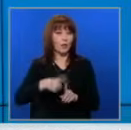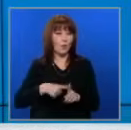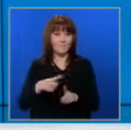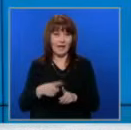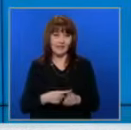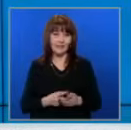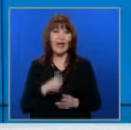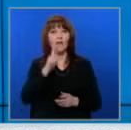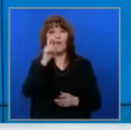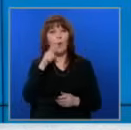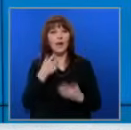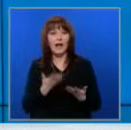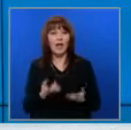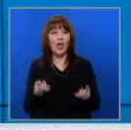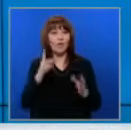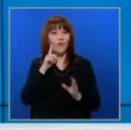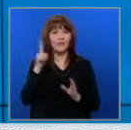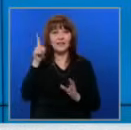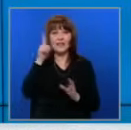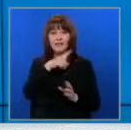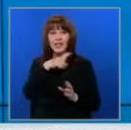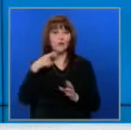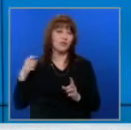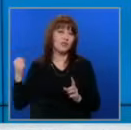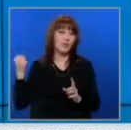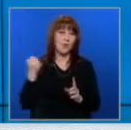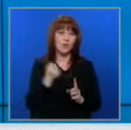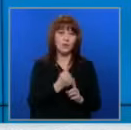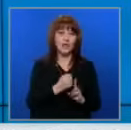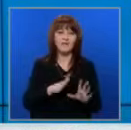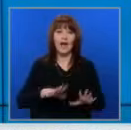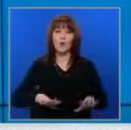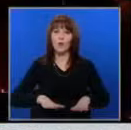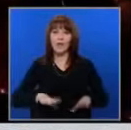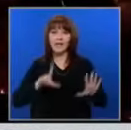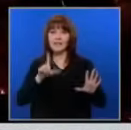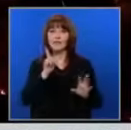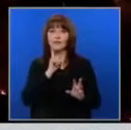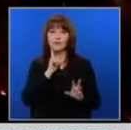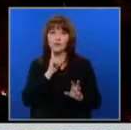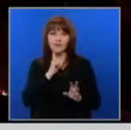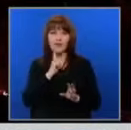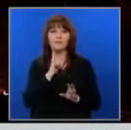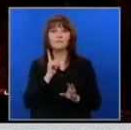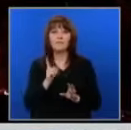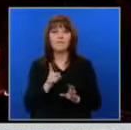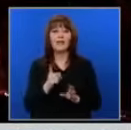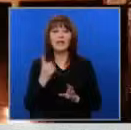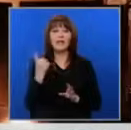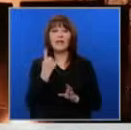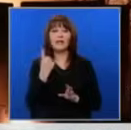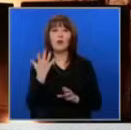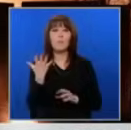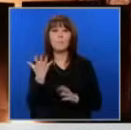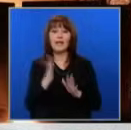На фронта в Украина нов ден на масирани руски удари срещу няколко града. 7 души, сред които и